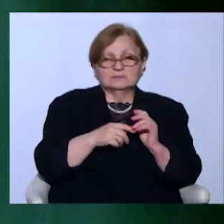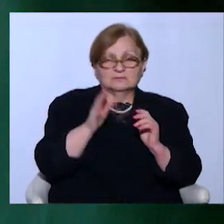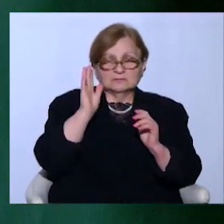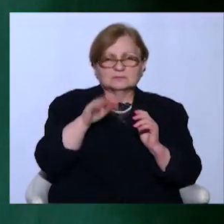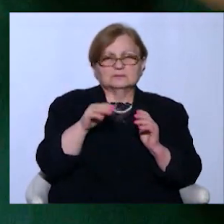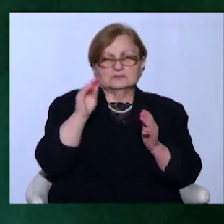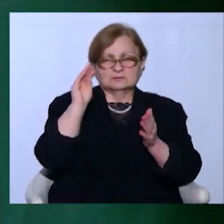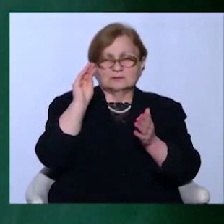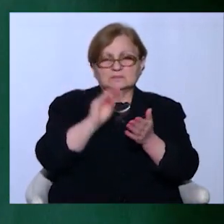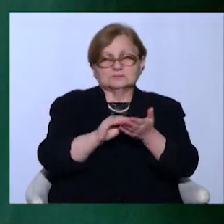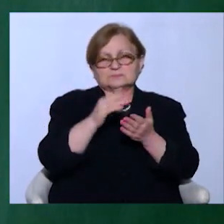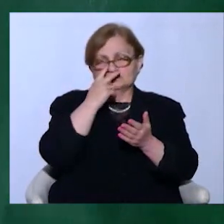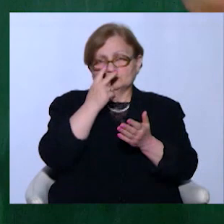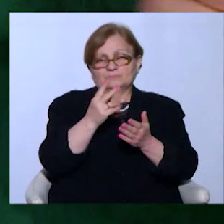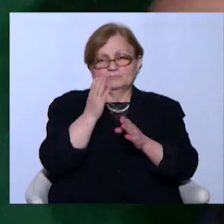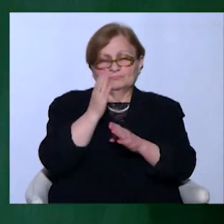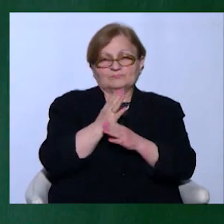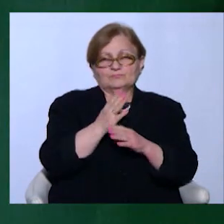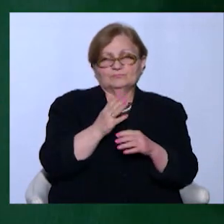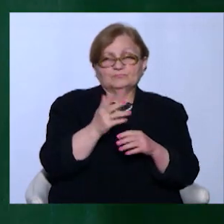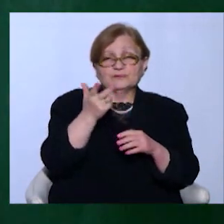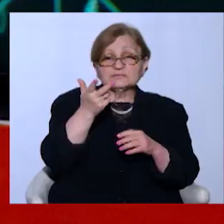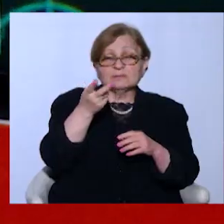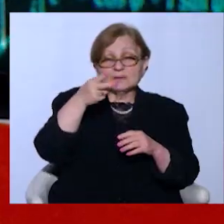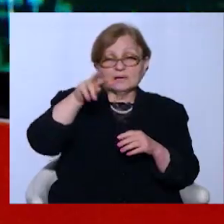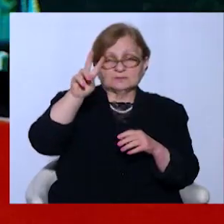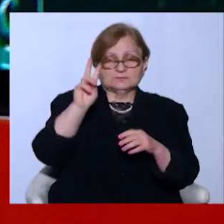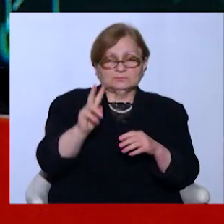ჩავწეროთ მაჩვენებლის სახით აი ეს 9-იანი 3 ხარისხად 2.